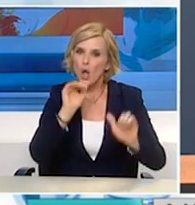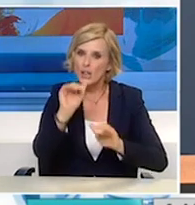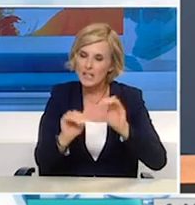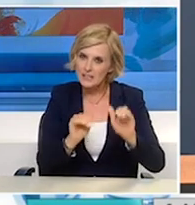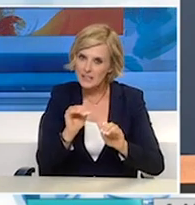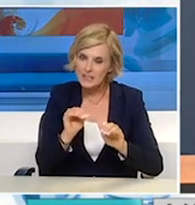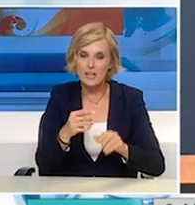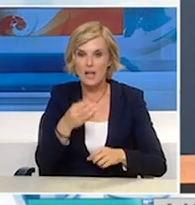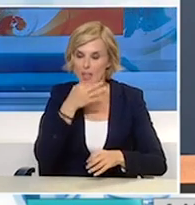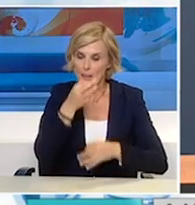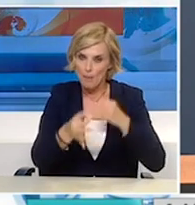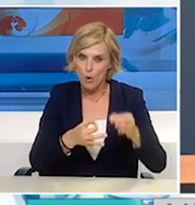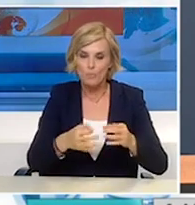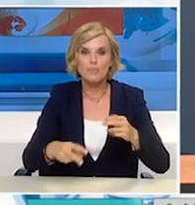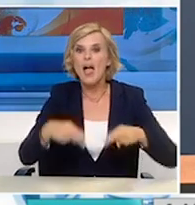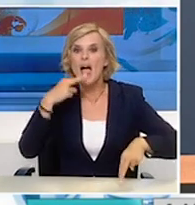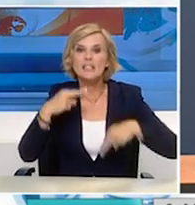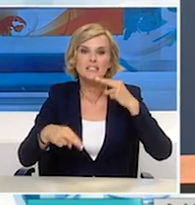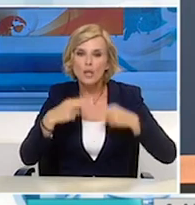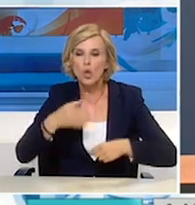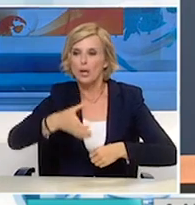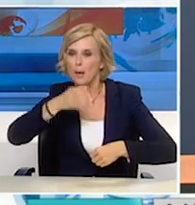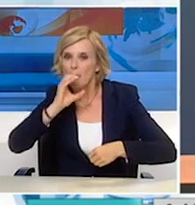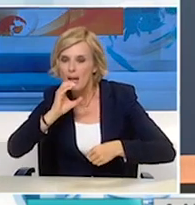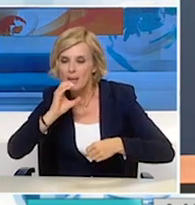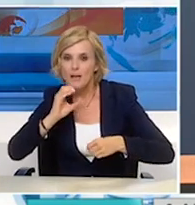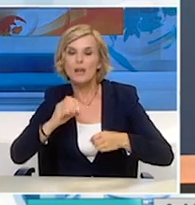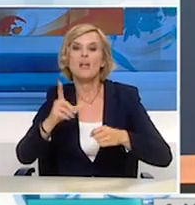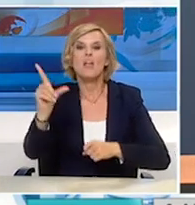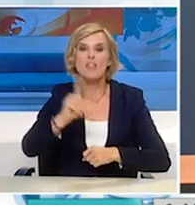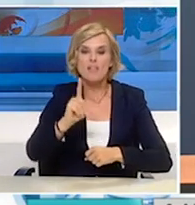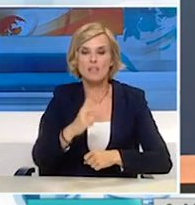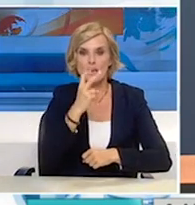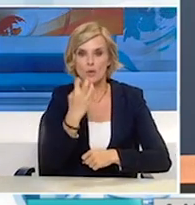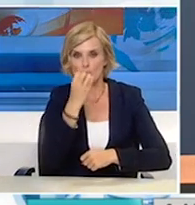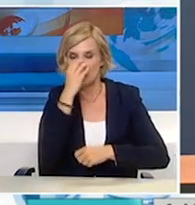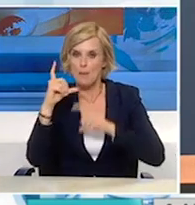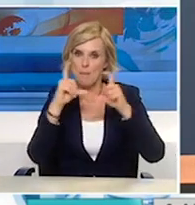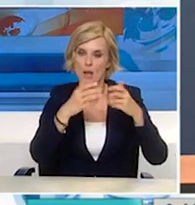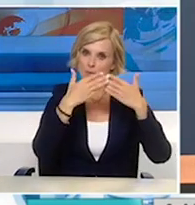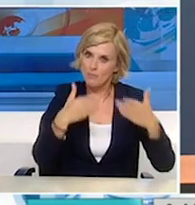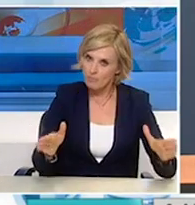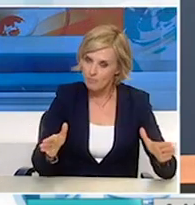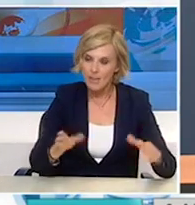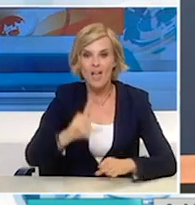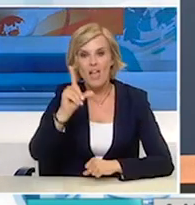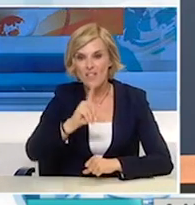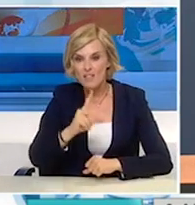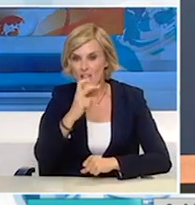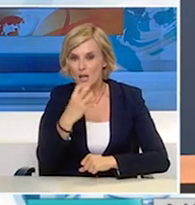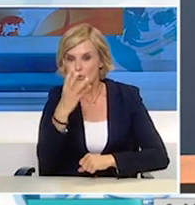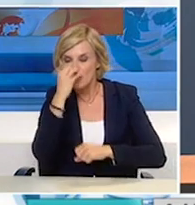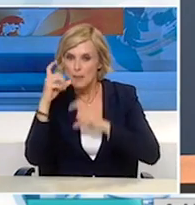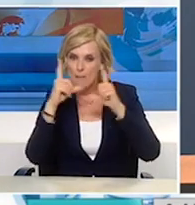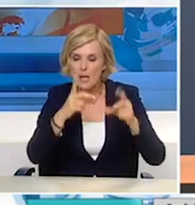ότι οι χώροι εστίασης ανοίγουν τη Δευτέρα 25 Μαΐου. Επίσης, από τη Δευτέρα 25 Μαΐου επιτρέπονται μετακινήσεις από